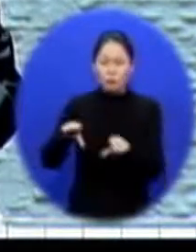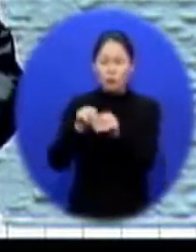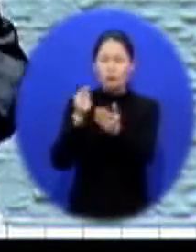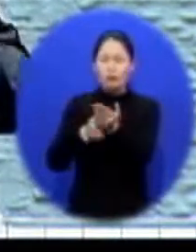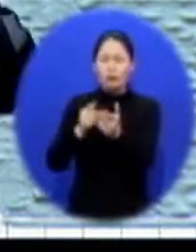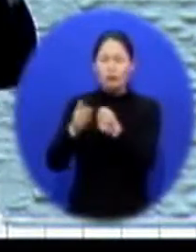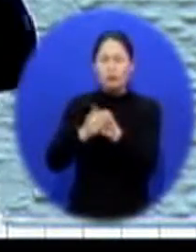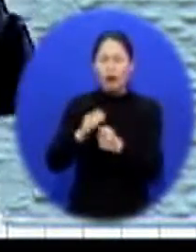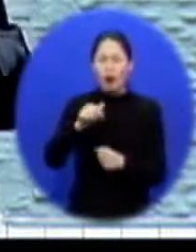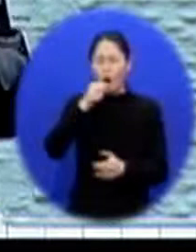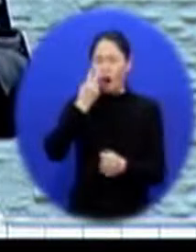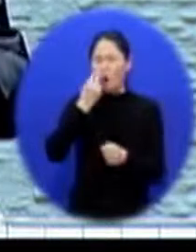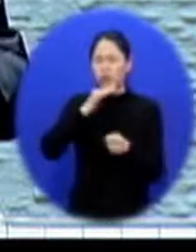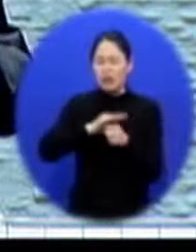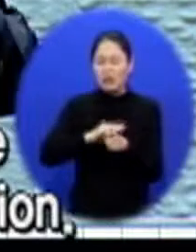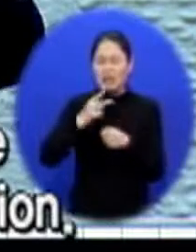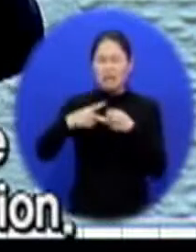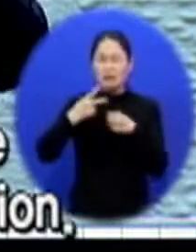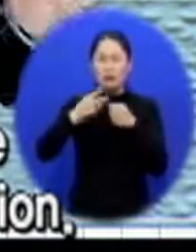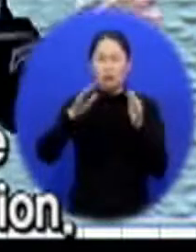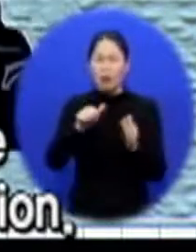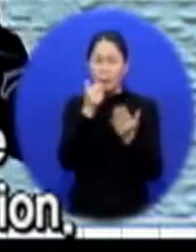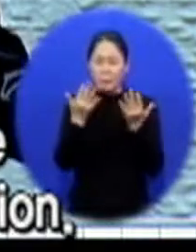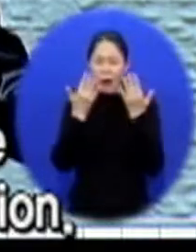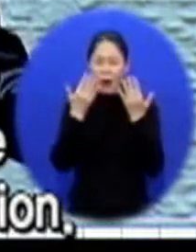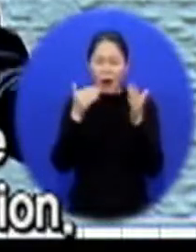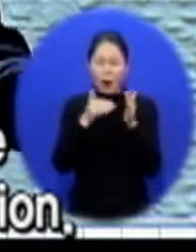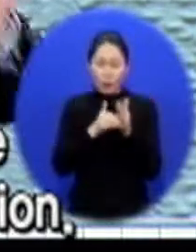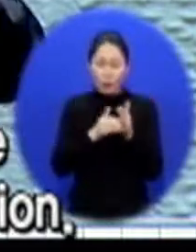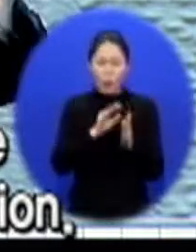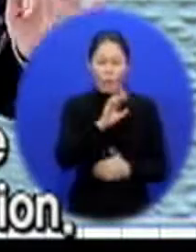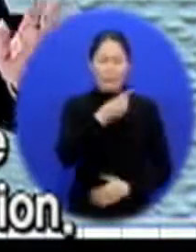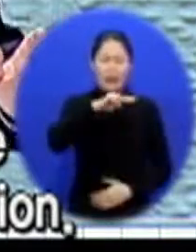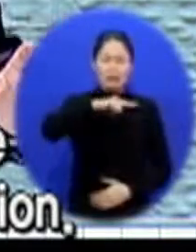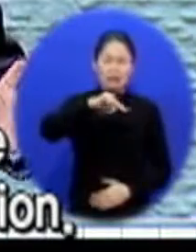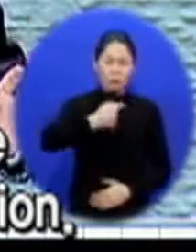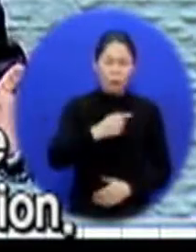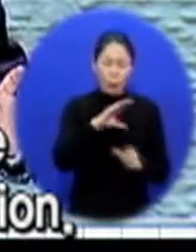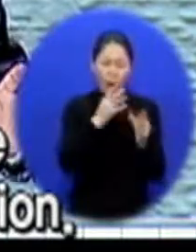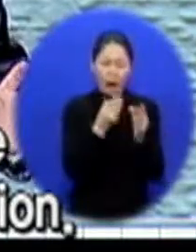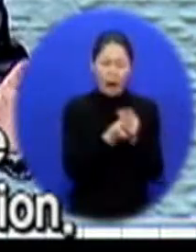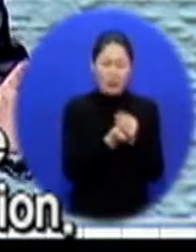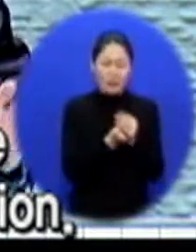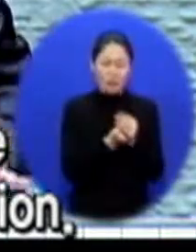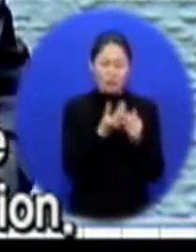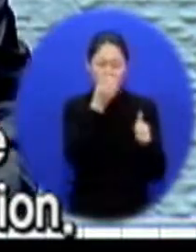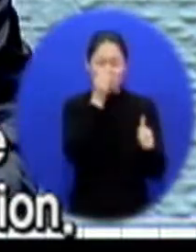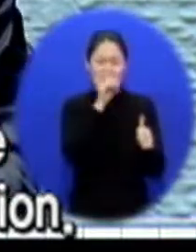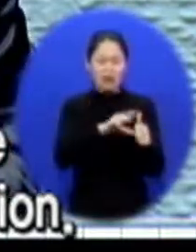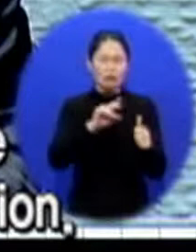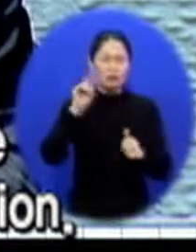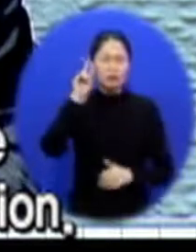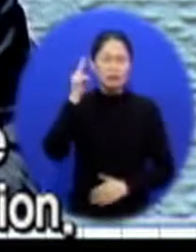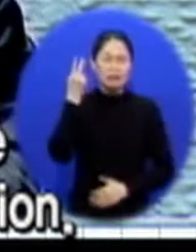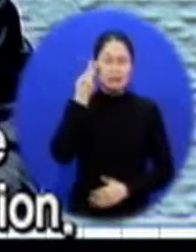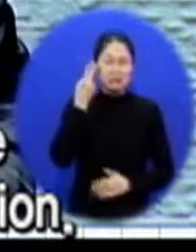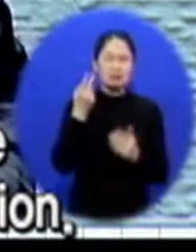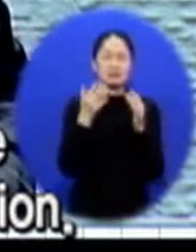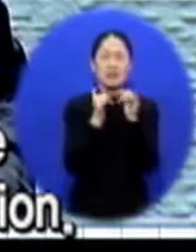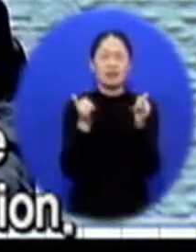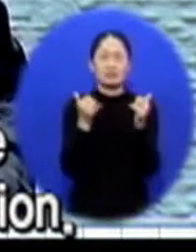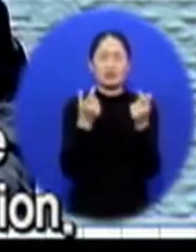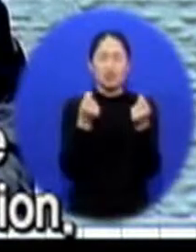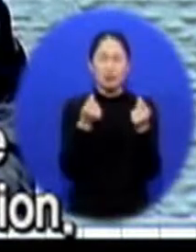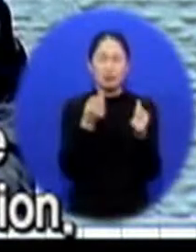새로운 배수도 총독에게 는 완전히 무시당하고 아주 미친 사람 취급을 받았습니다 이것은